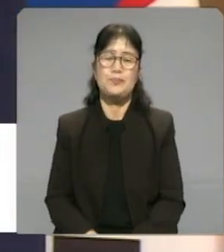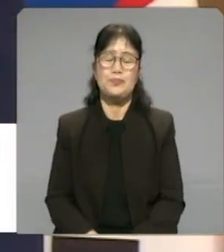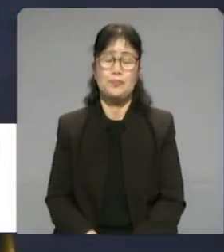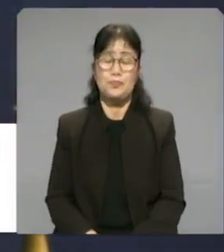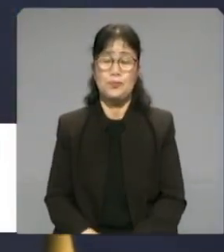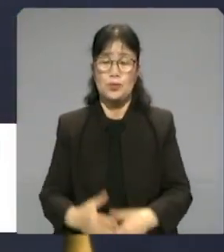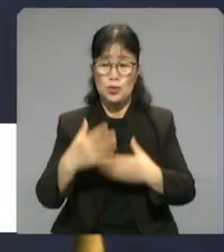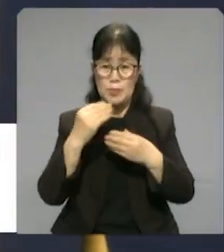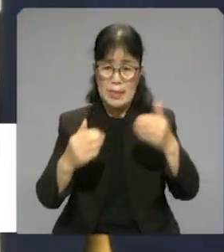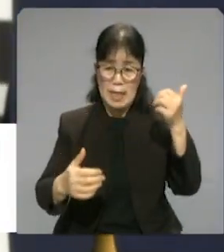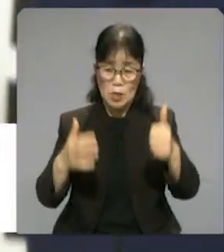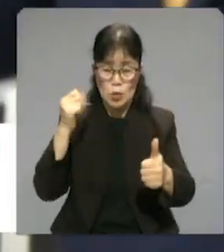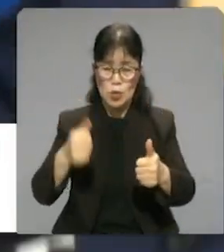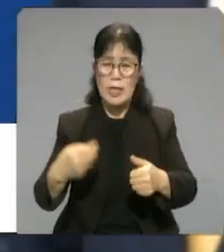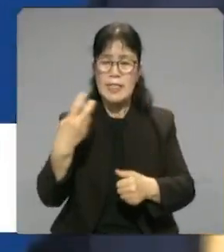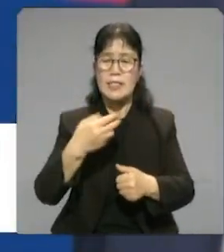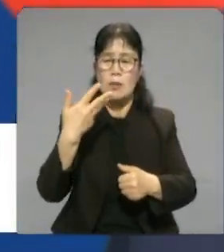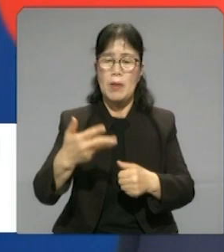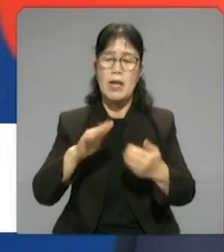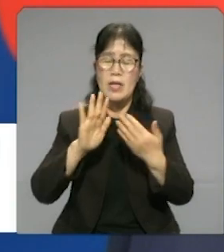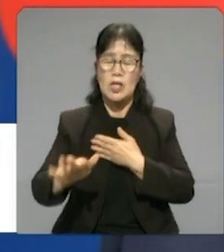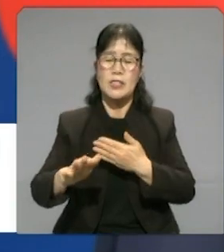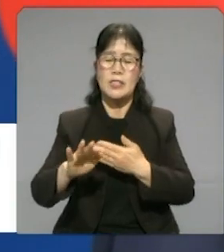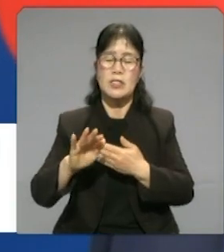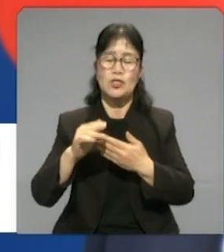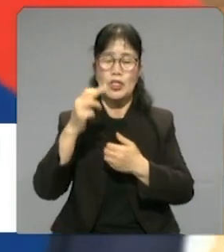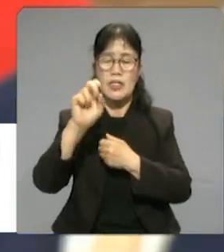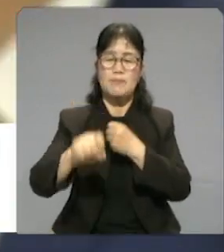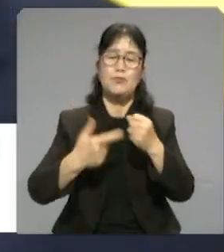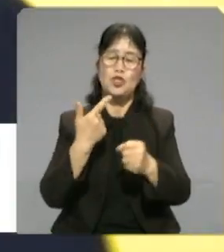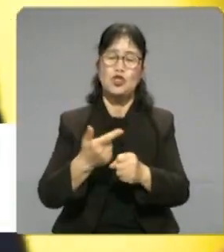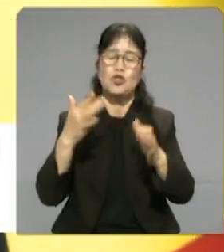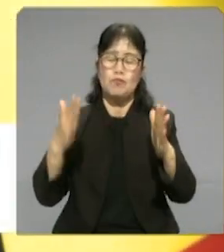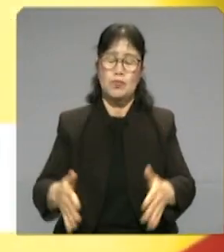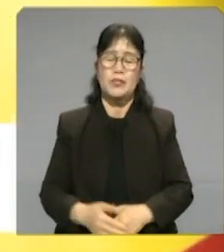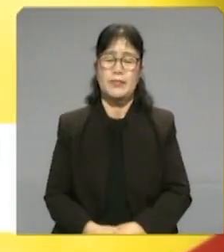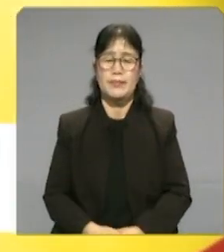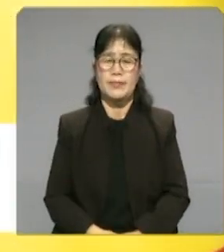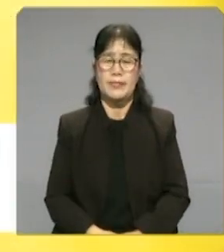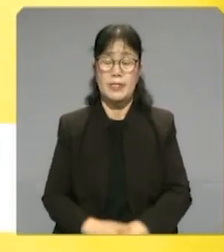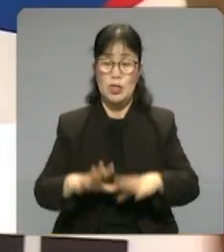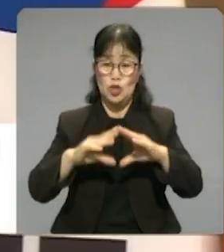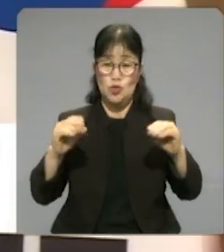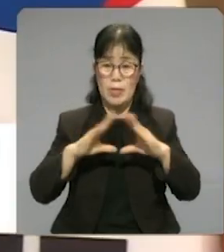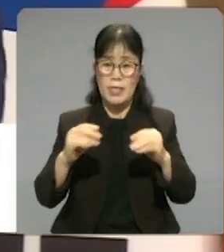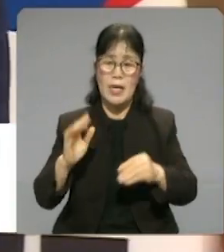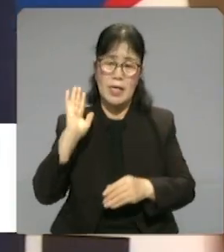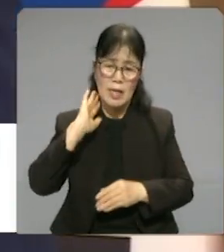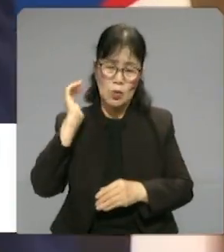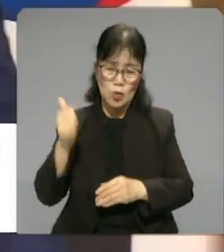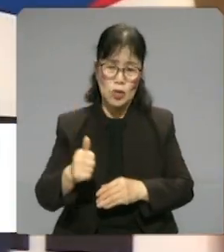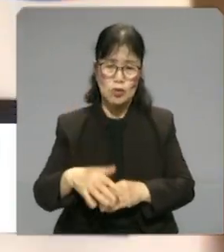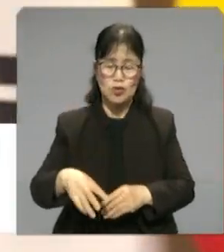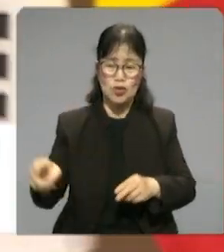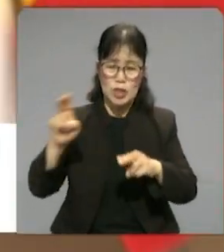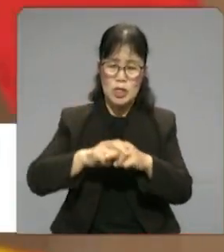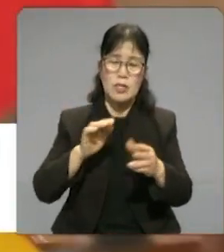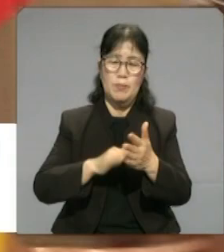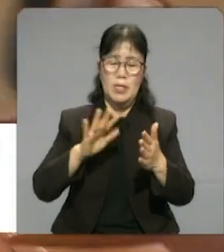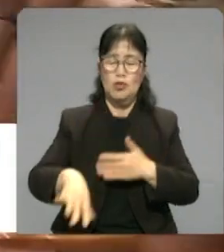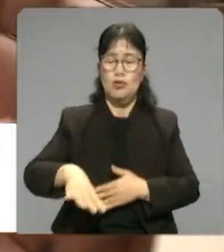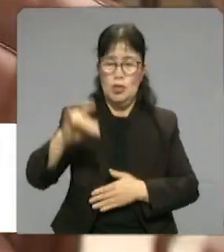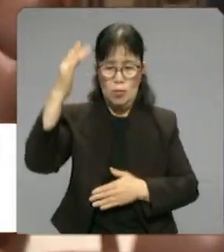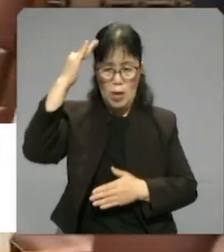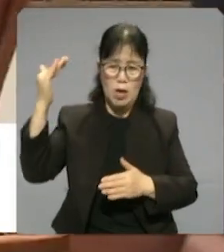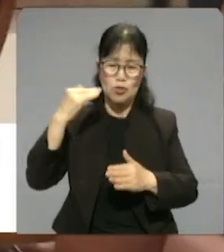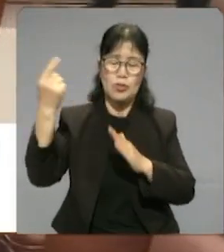대통령과 양자회담은 2008년 이후 16년 만으로 요하니스 대통령 역시 2014년 취임 이후 첫 방안입니다. 윤